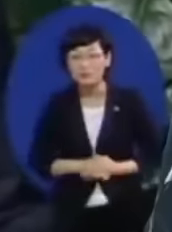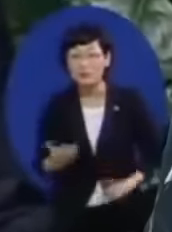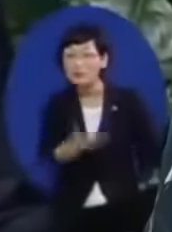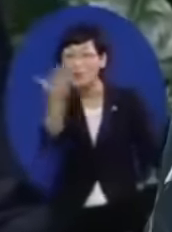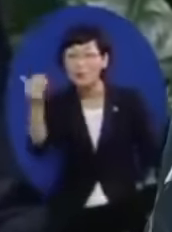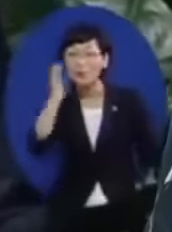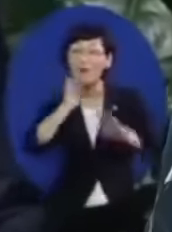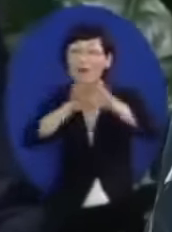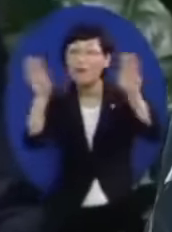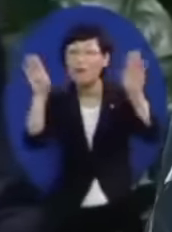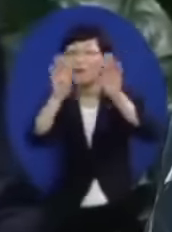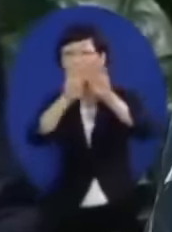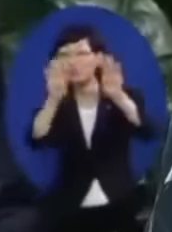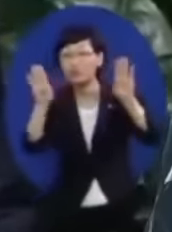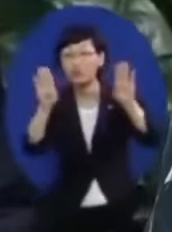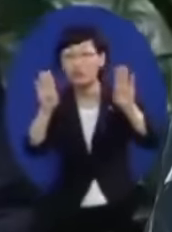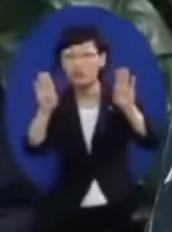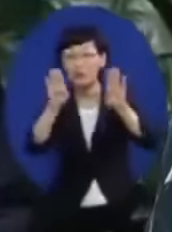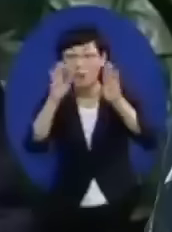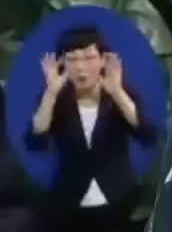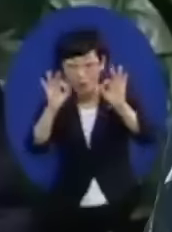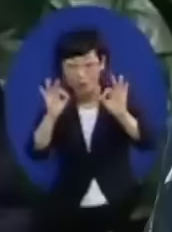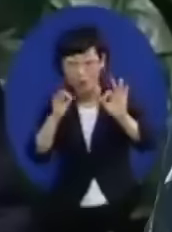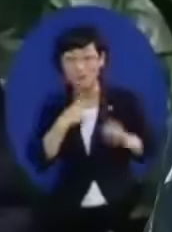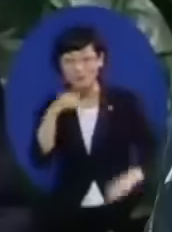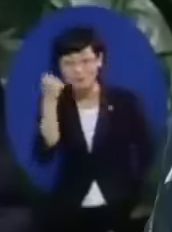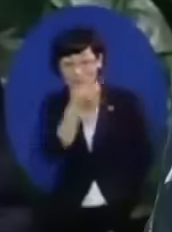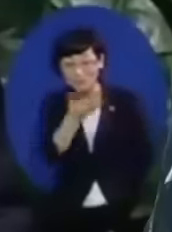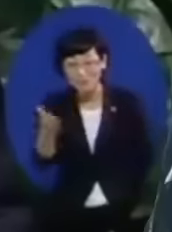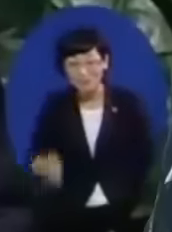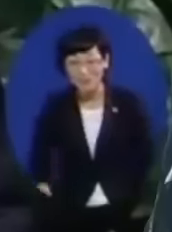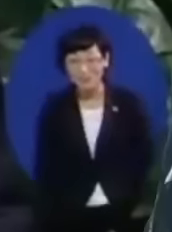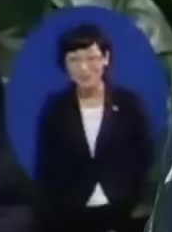여러분, 하늘 문 열리는 거 보았어요?